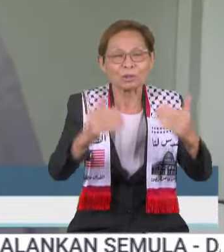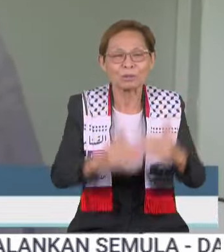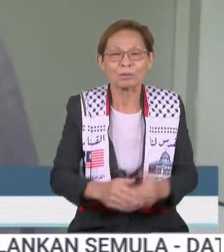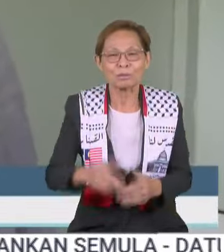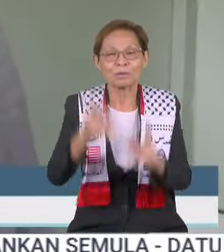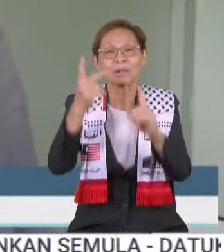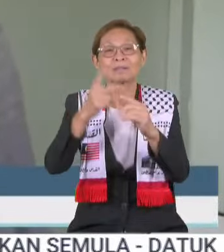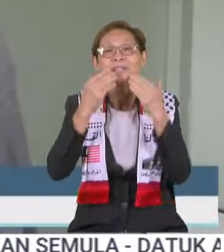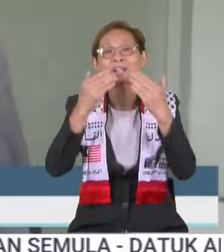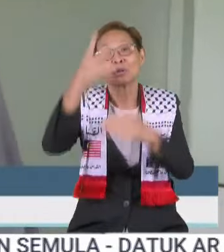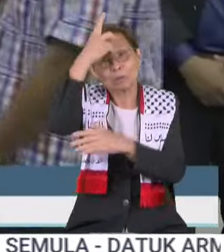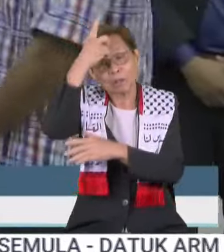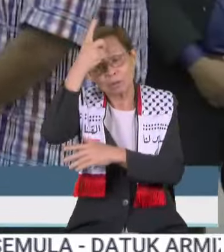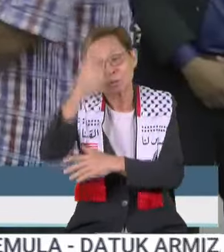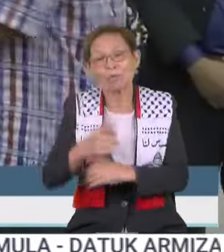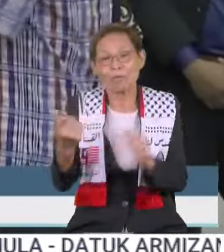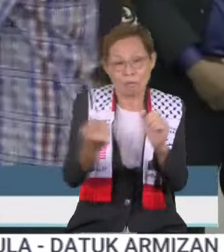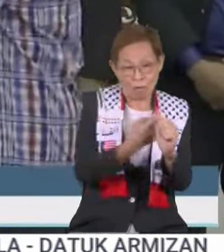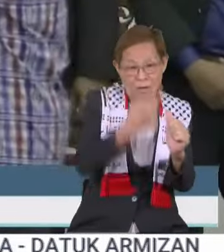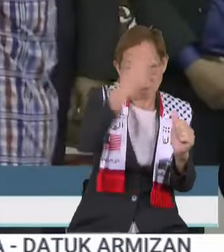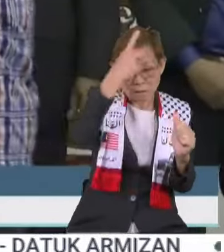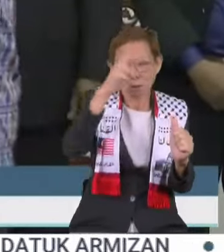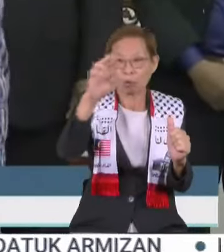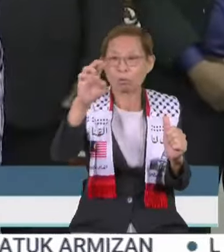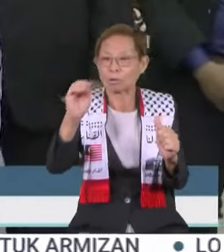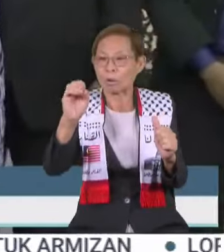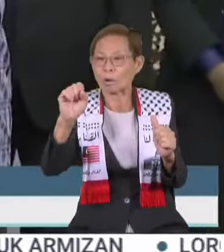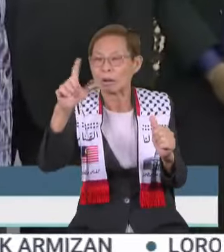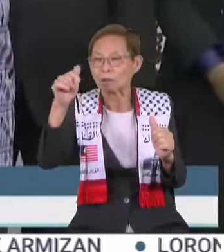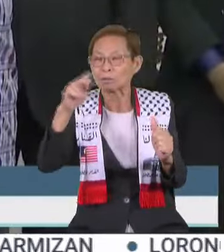pada Datuk. Terdahulu, Datuk Ruslan